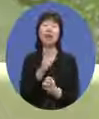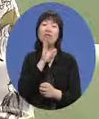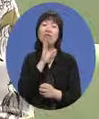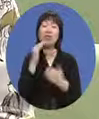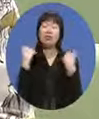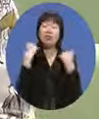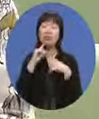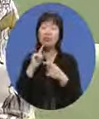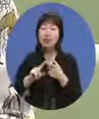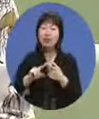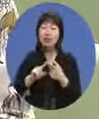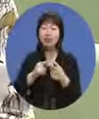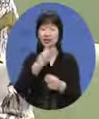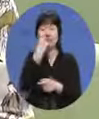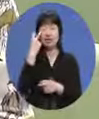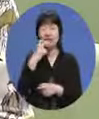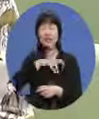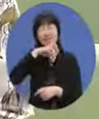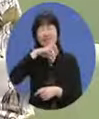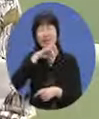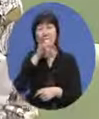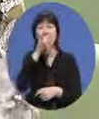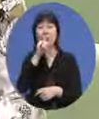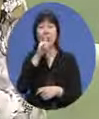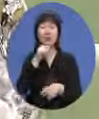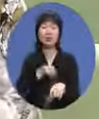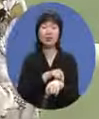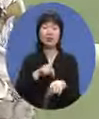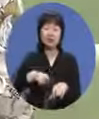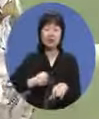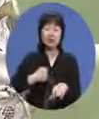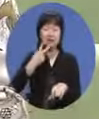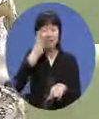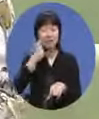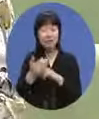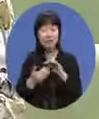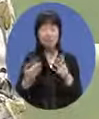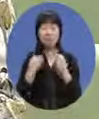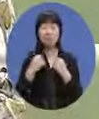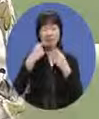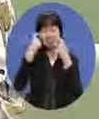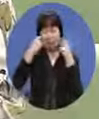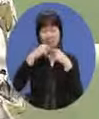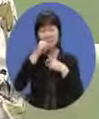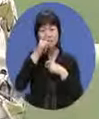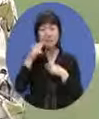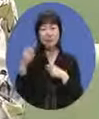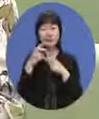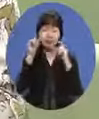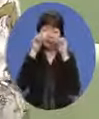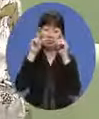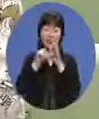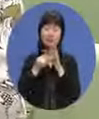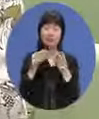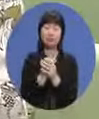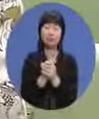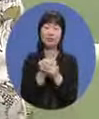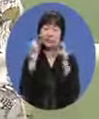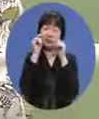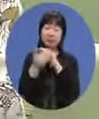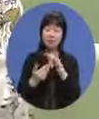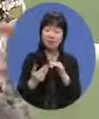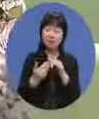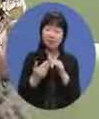어른들이 말하는 일명 잠투죠. 그죠? 근데 특히 자기 전에 많이 칭얼대는 애. 그다음에 깼을 때 완전히 깨기